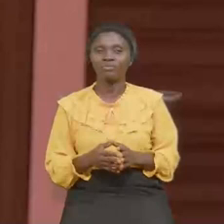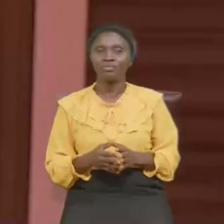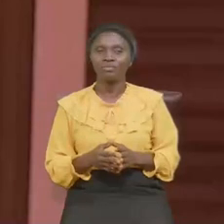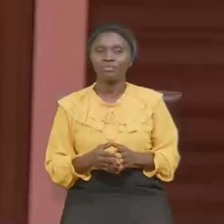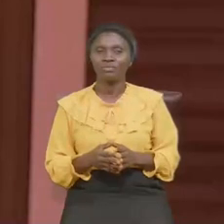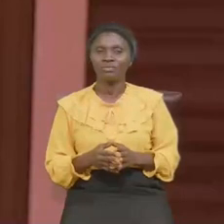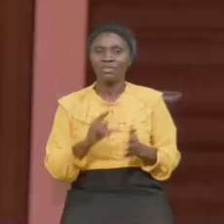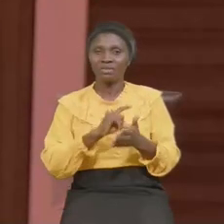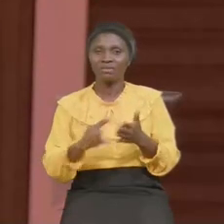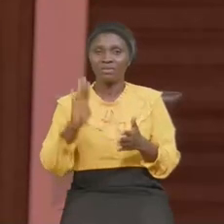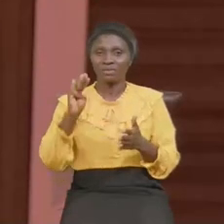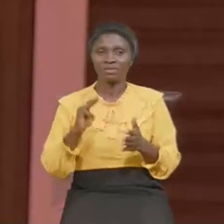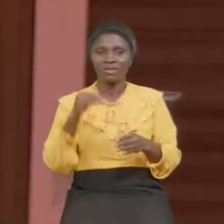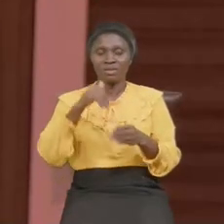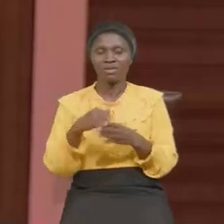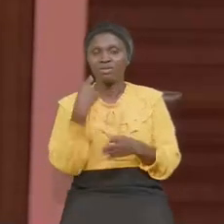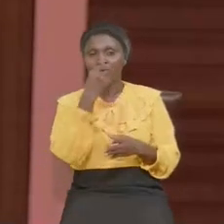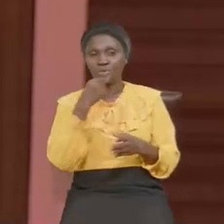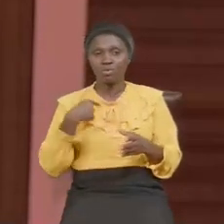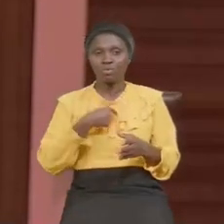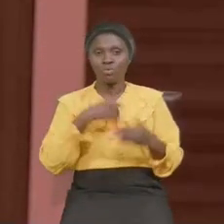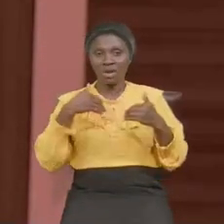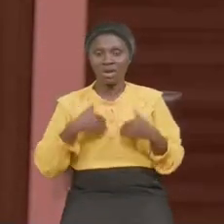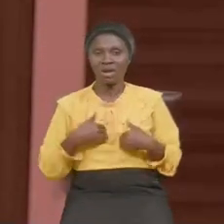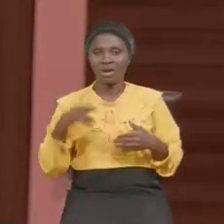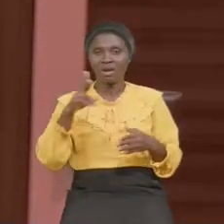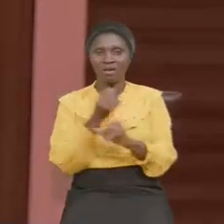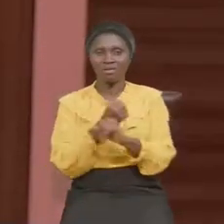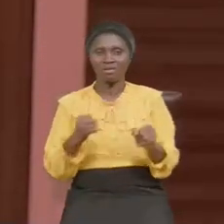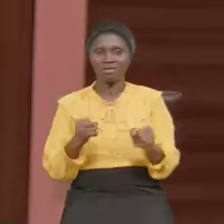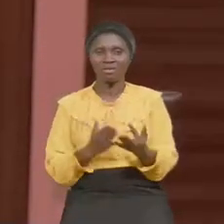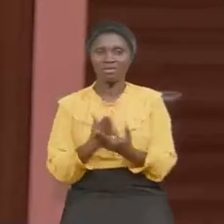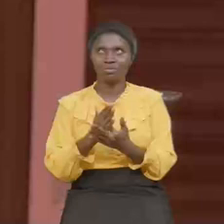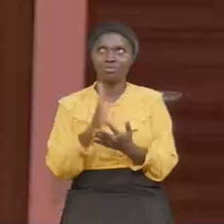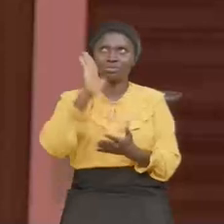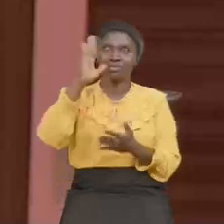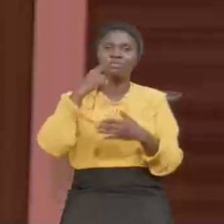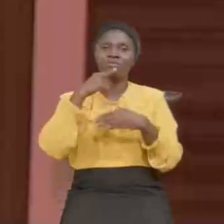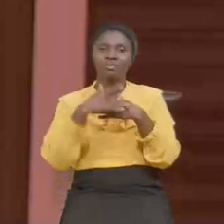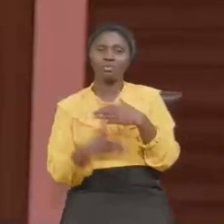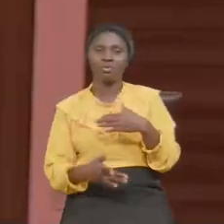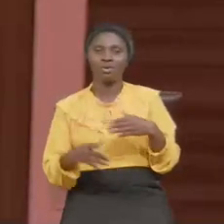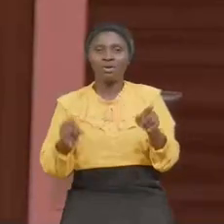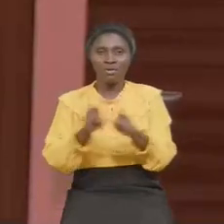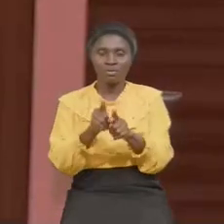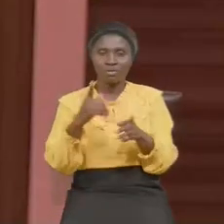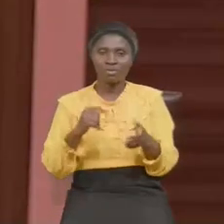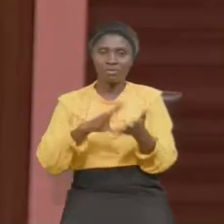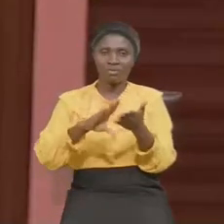14. En qui nous avons la rédemption par son sang et même la rémission des